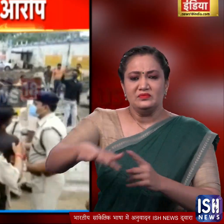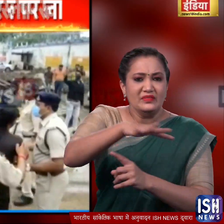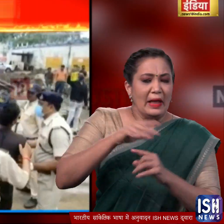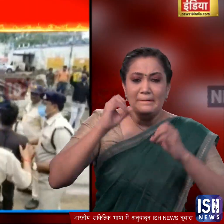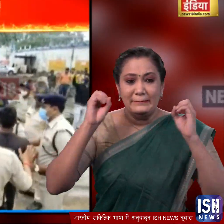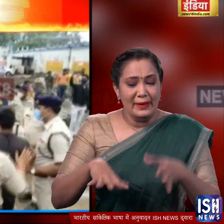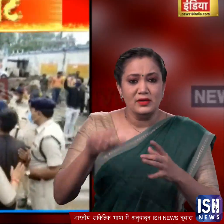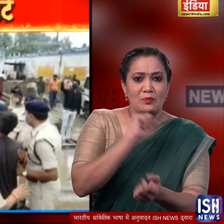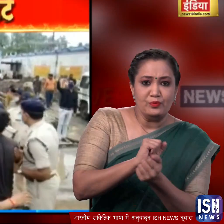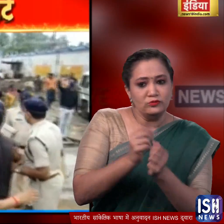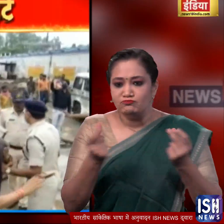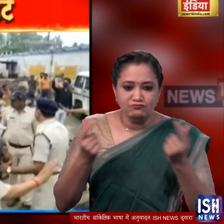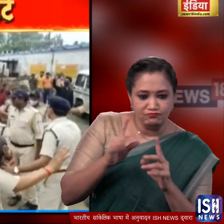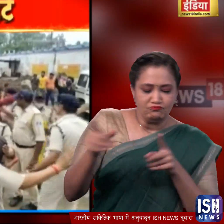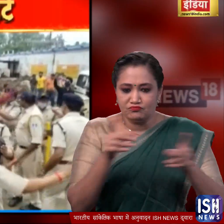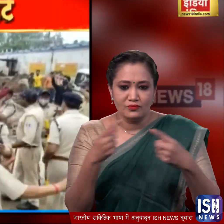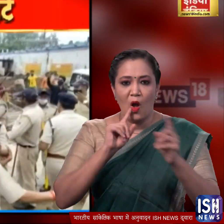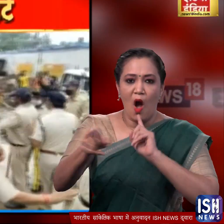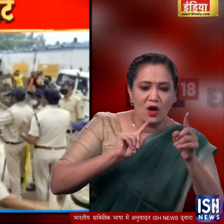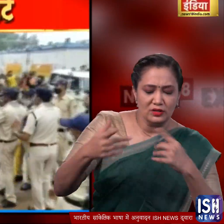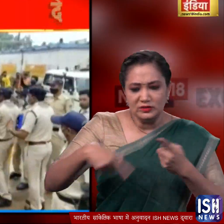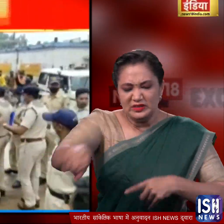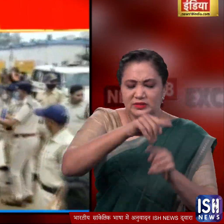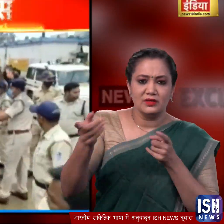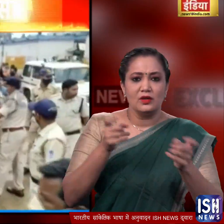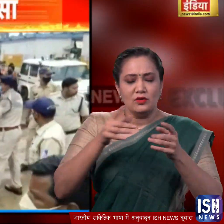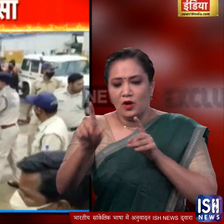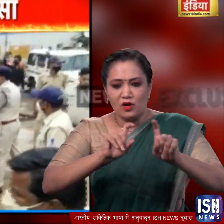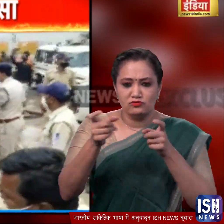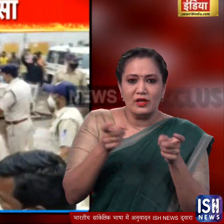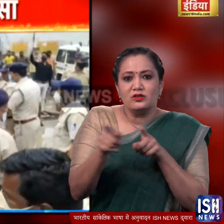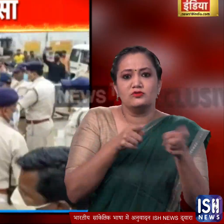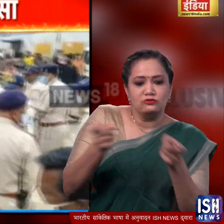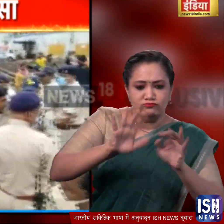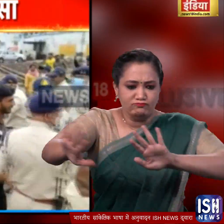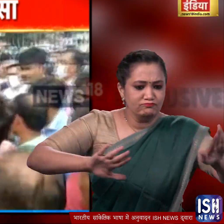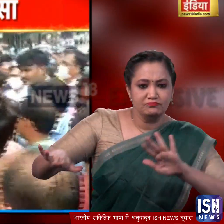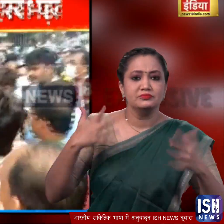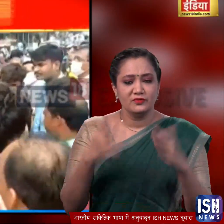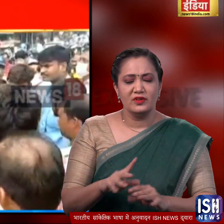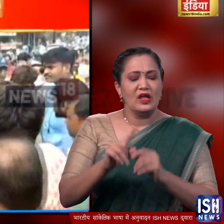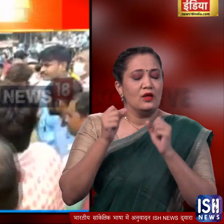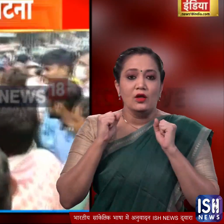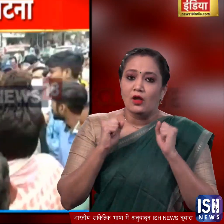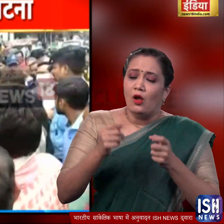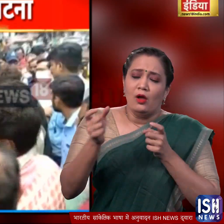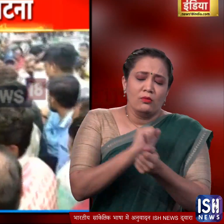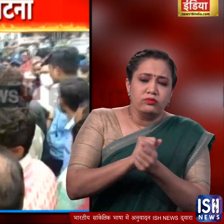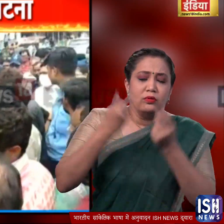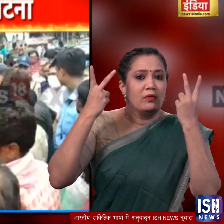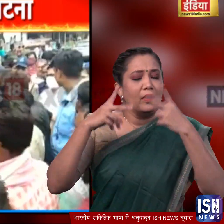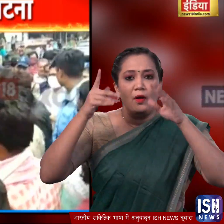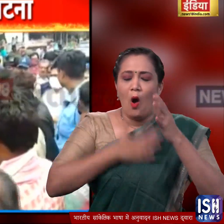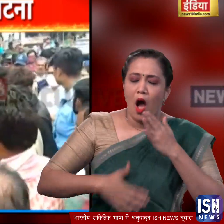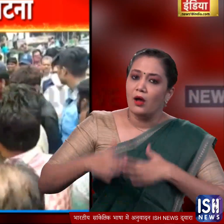हालात बेकाबू होते देख पुलिस भी एक्शन में आ गई और फौरन मौके पर पहुंचकर भीड़ को काबू करने में जुट गई, लेकिन लाख कोशिश के